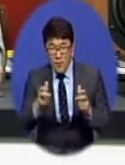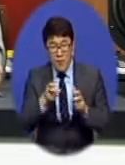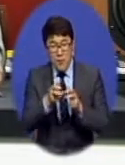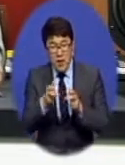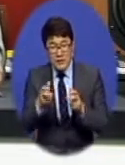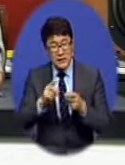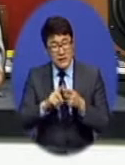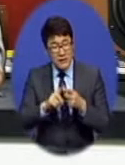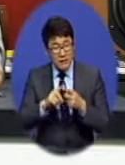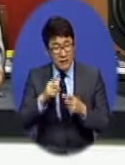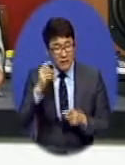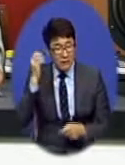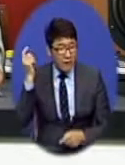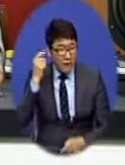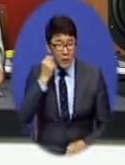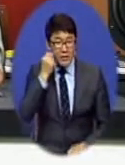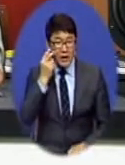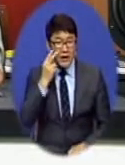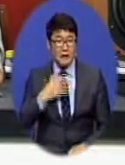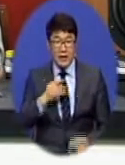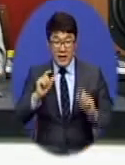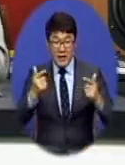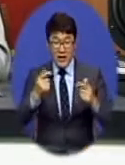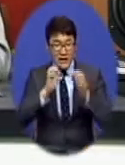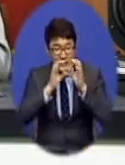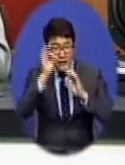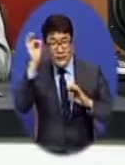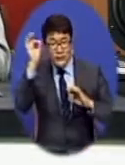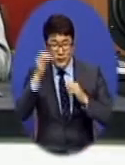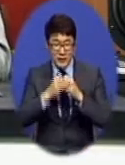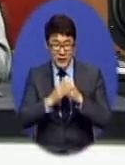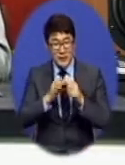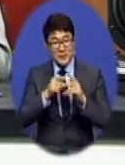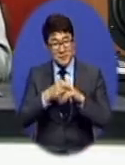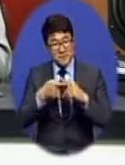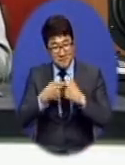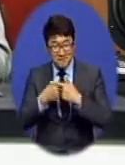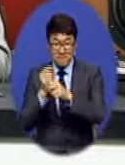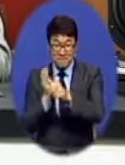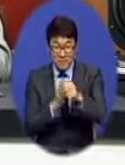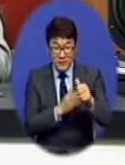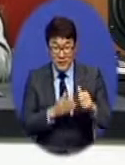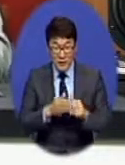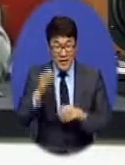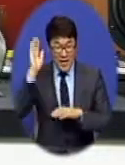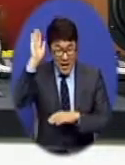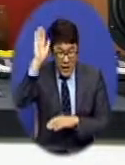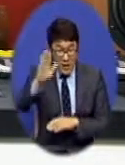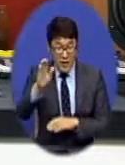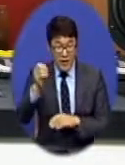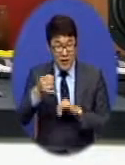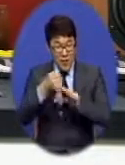딱 하는데 제가 참아 정말 일부러 그런 거 아니고요. 제가 실수로 그랬으니까 너그러이 이해해 주시기 바랍니다. 네. 나중에 꼭